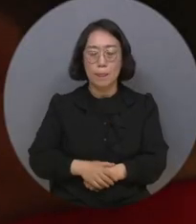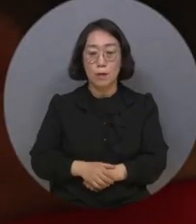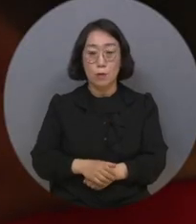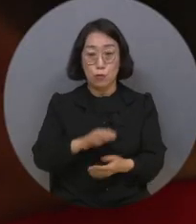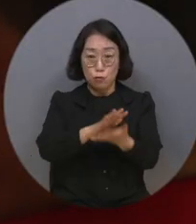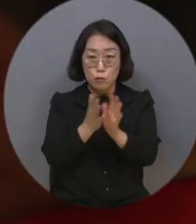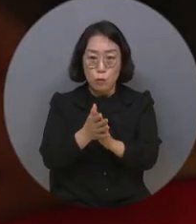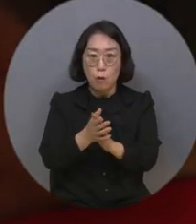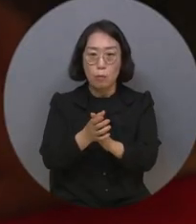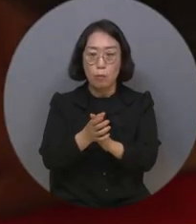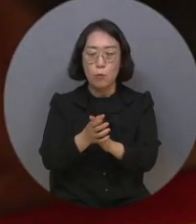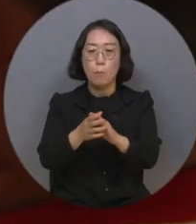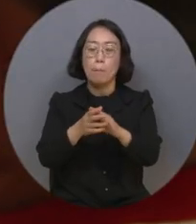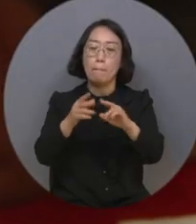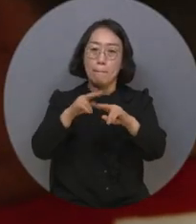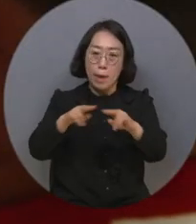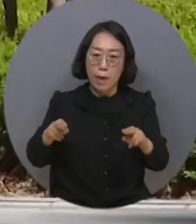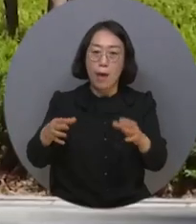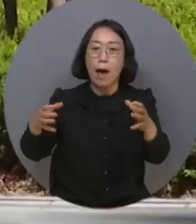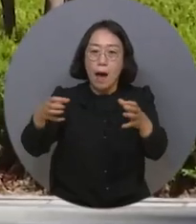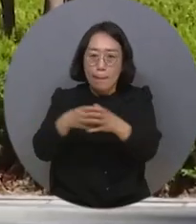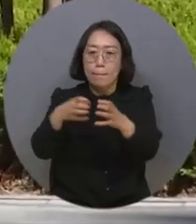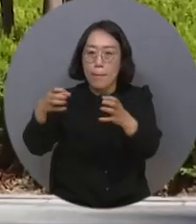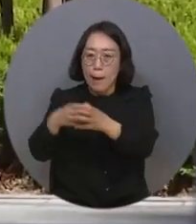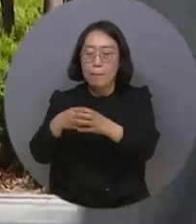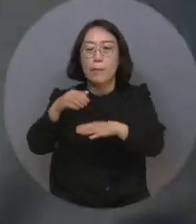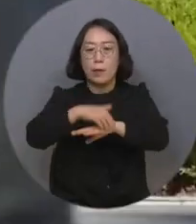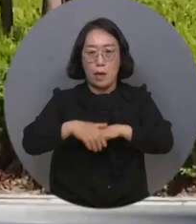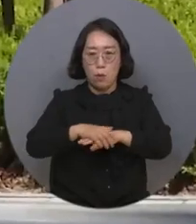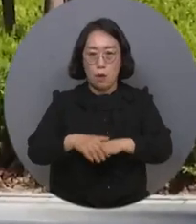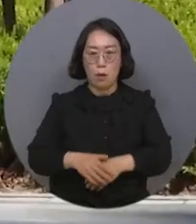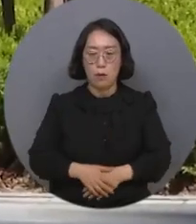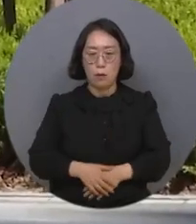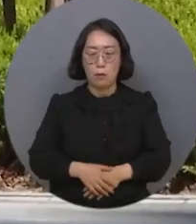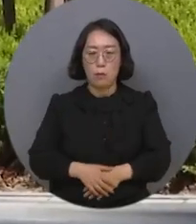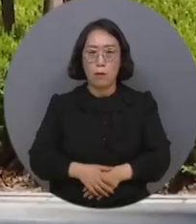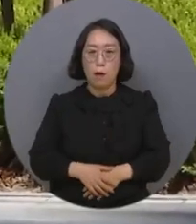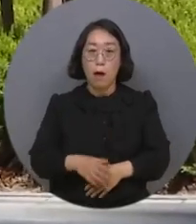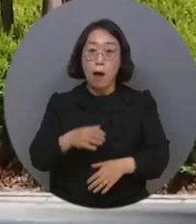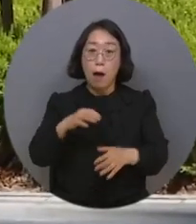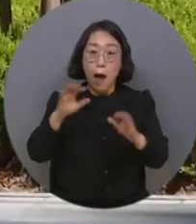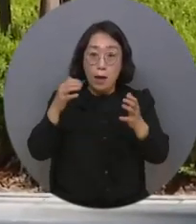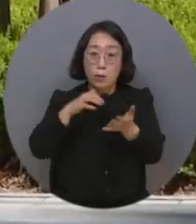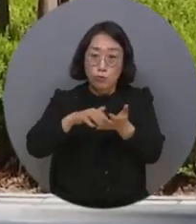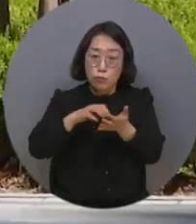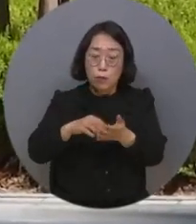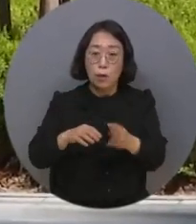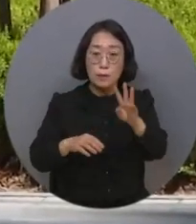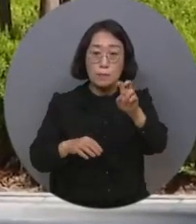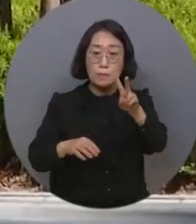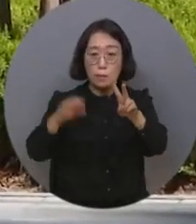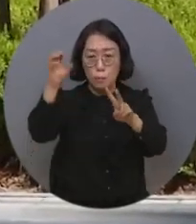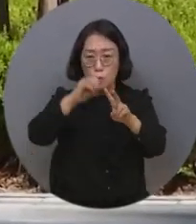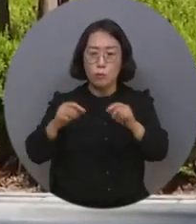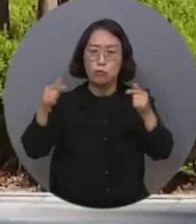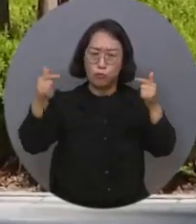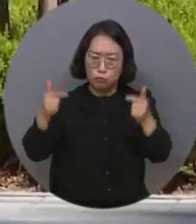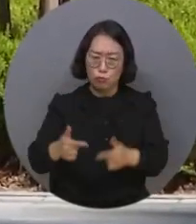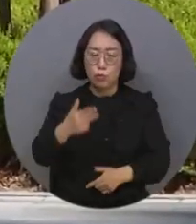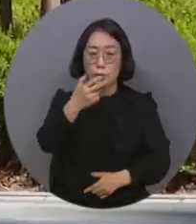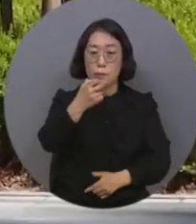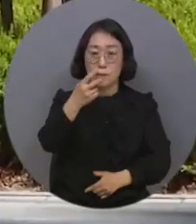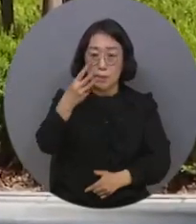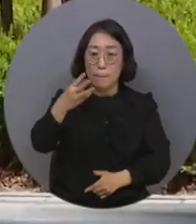추진합니다. 오는 2027년이면 3세에서 5세 유아 수가 지난해보다 32% 감소한